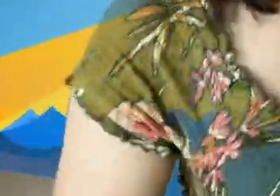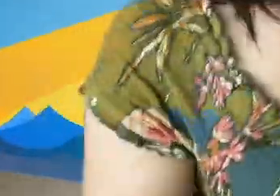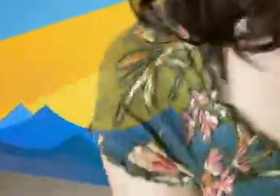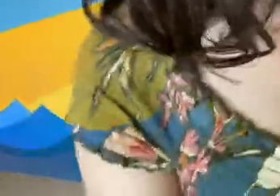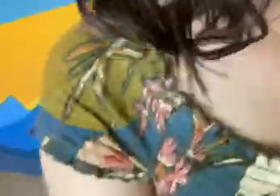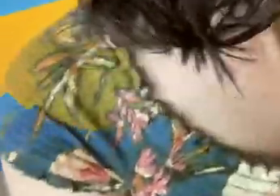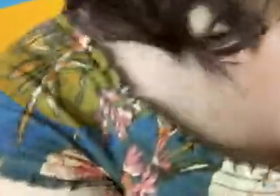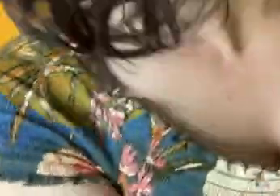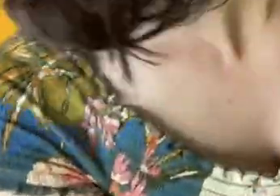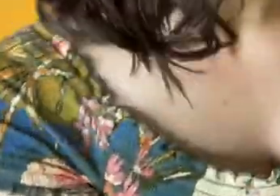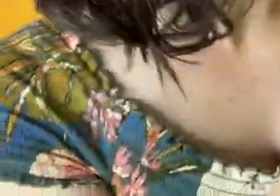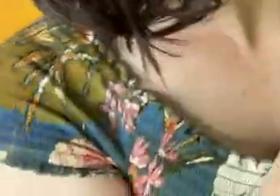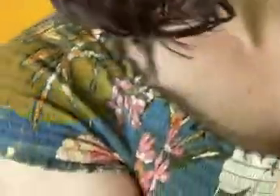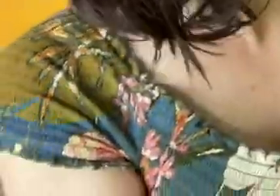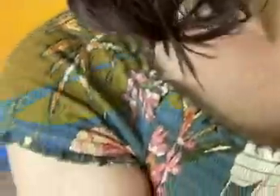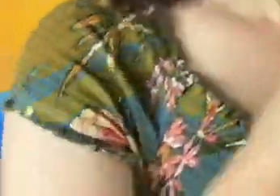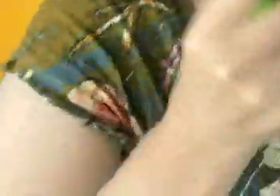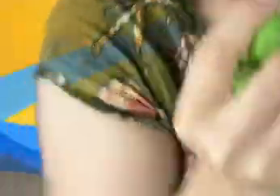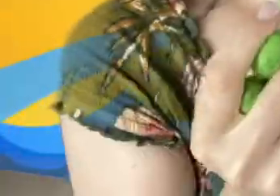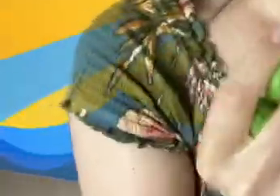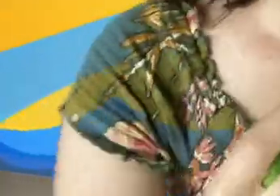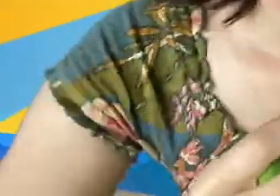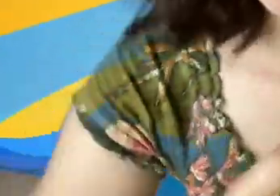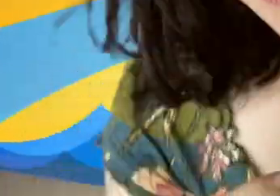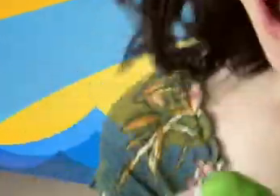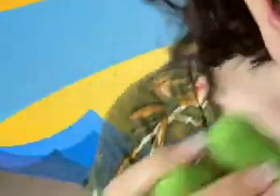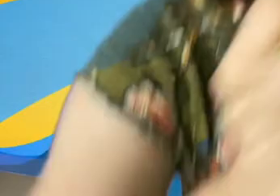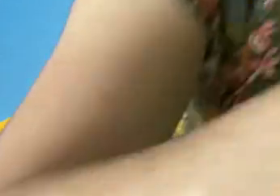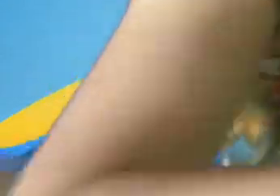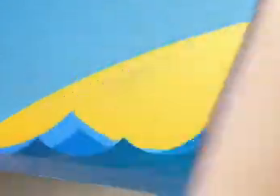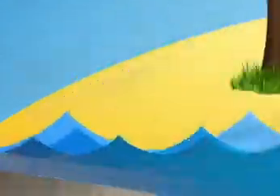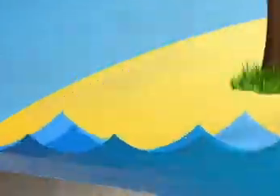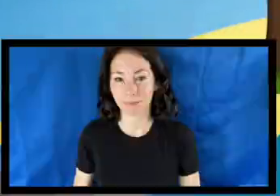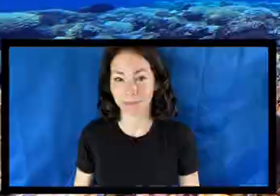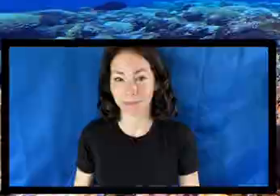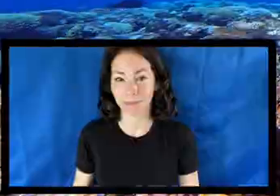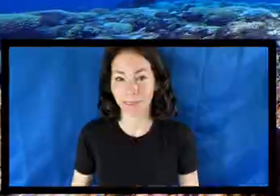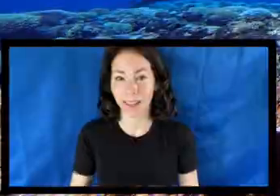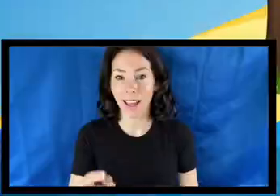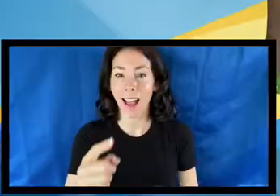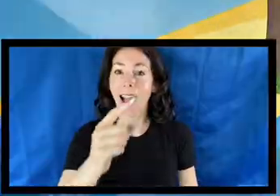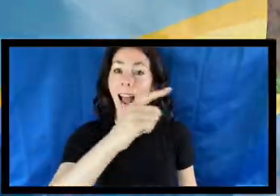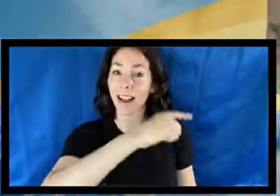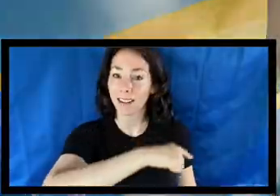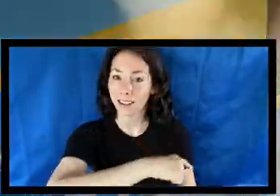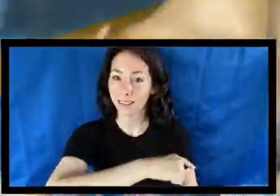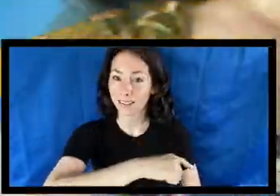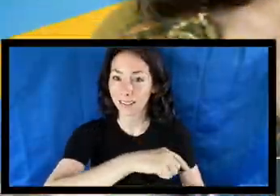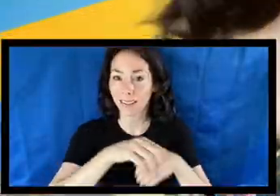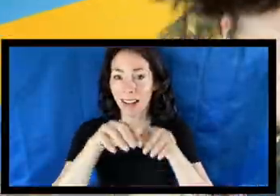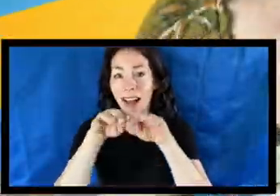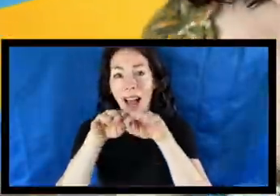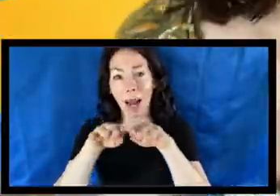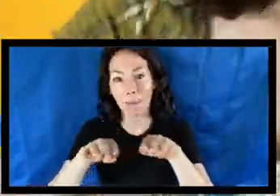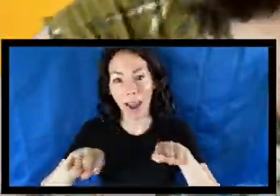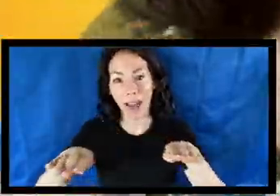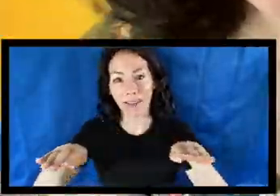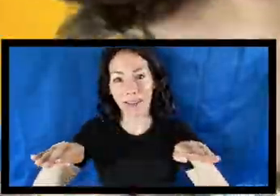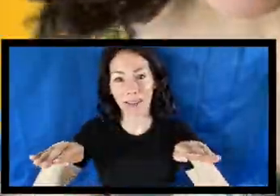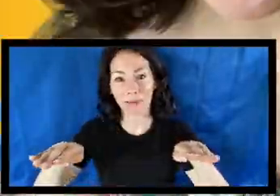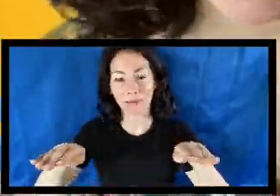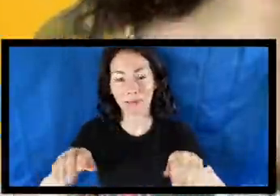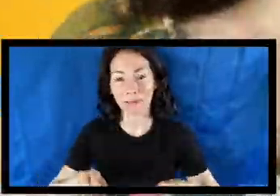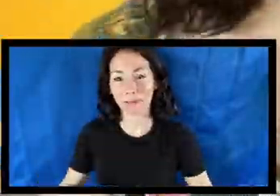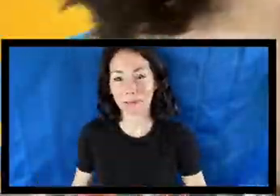Prends-moi la main, tu es prêt ? Allons-y, deux, trois, go ! Vamos à la playa, allons